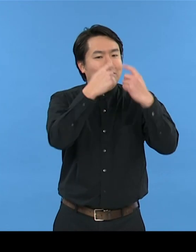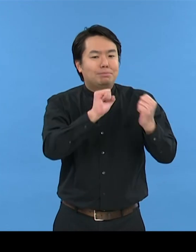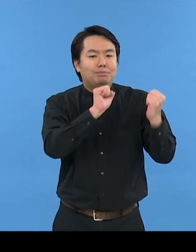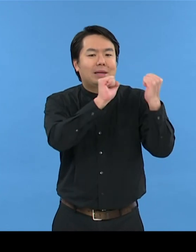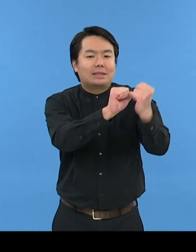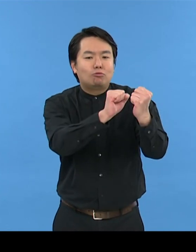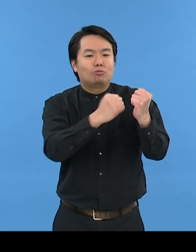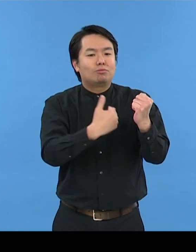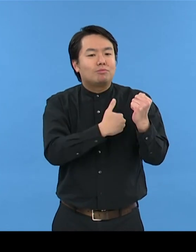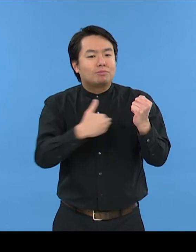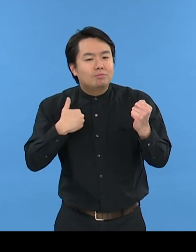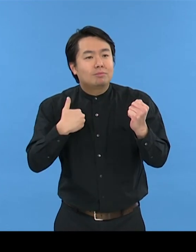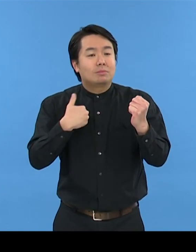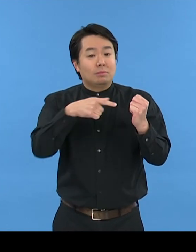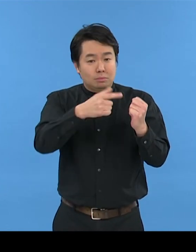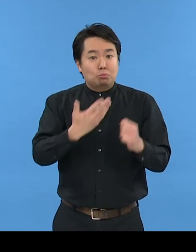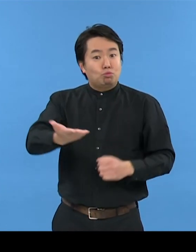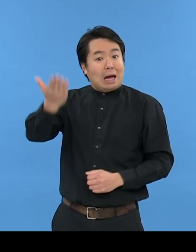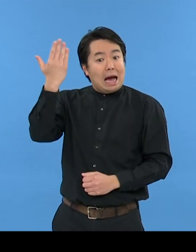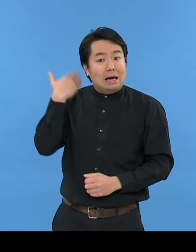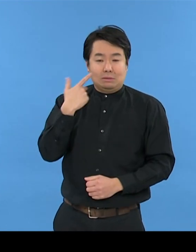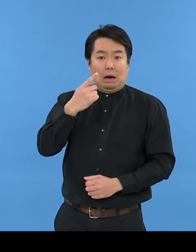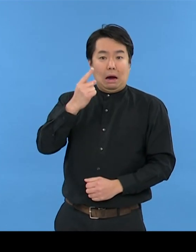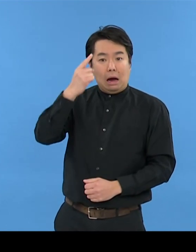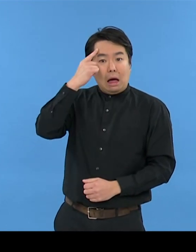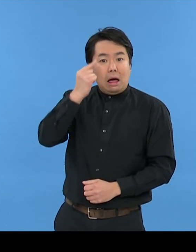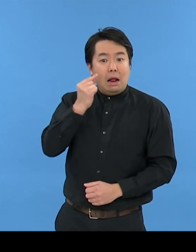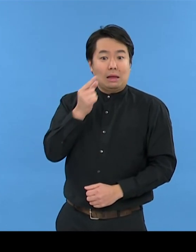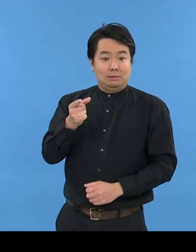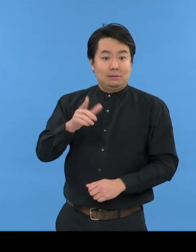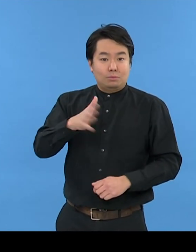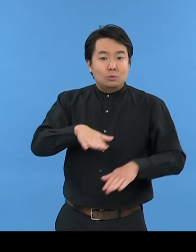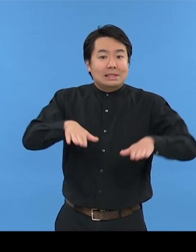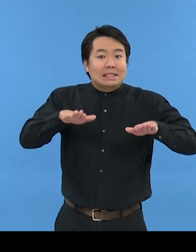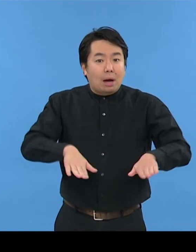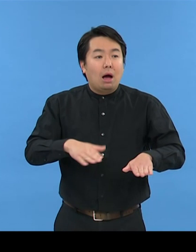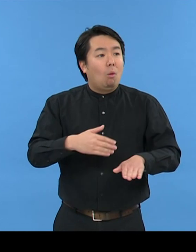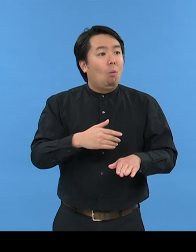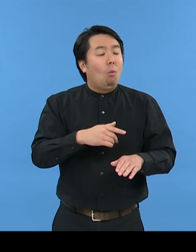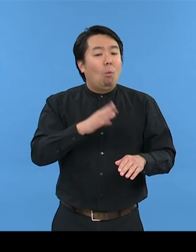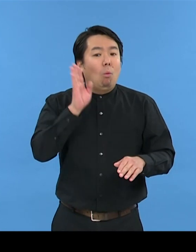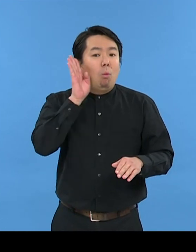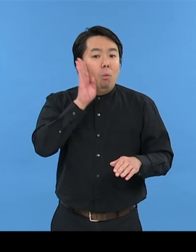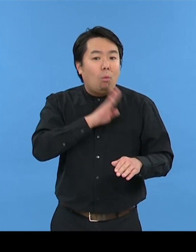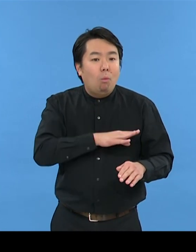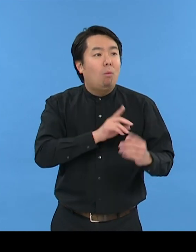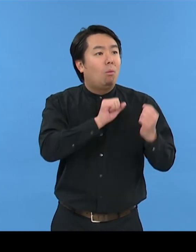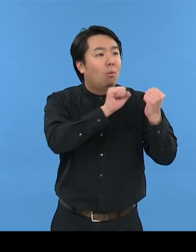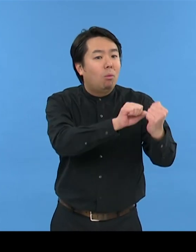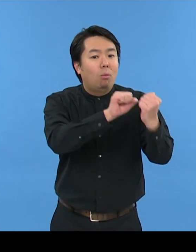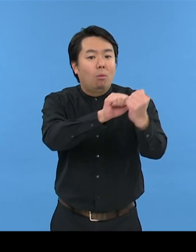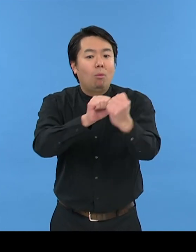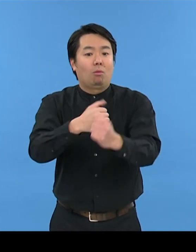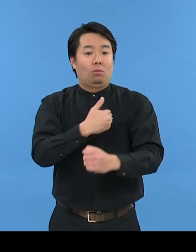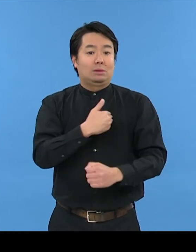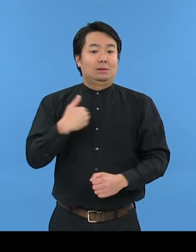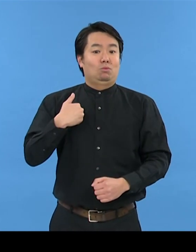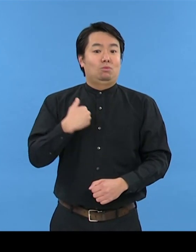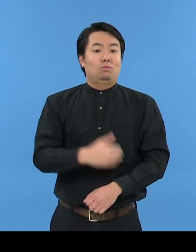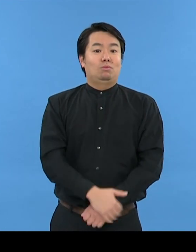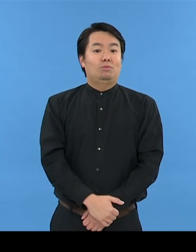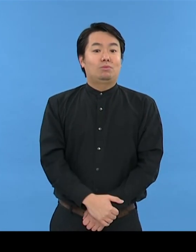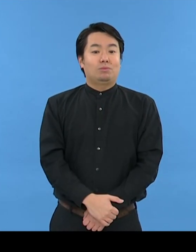個人面接受けてるとかですねもう昔だったら考えられないようなこと今やっているんですよ